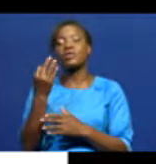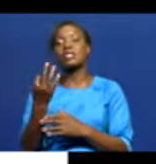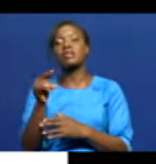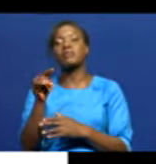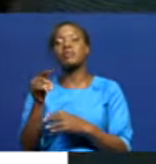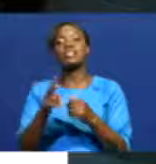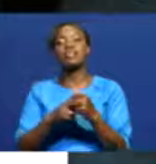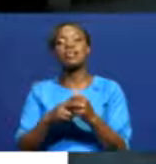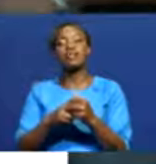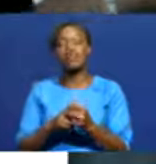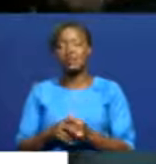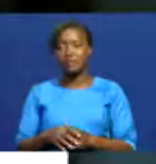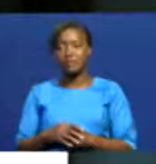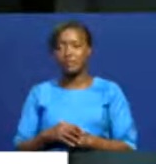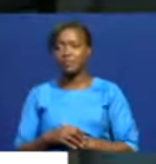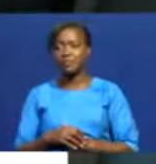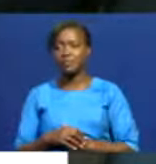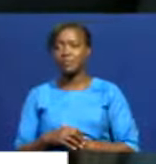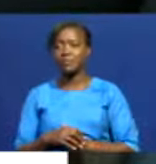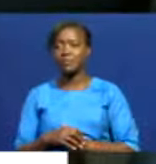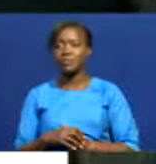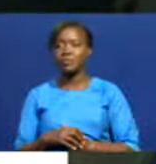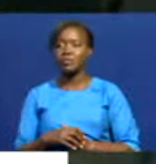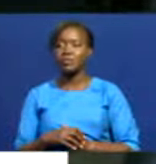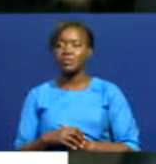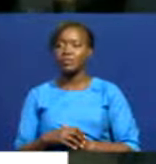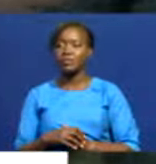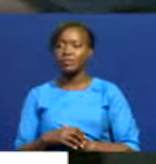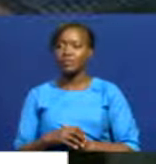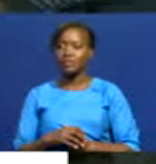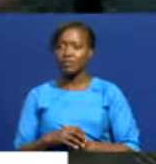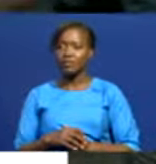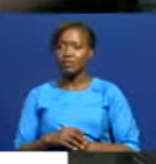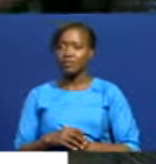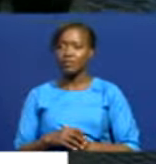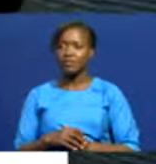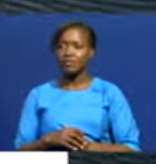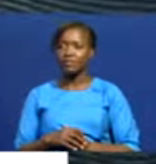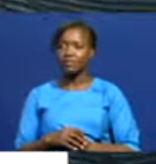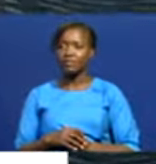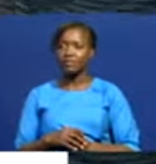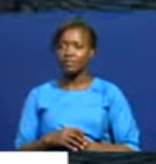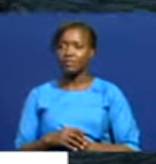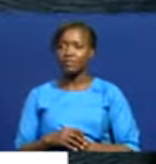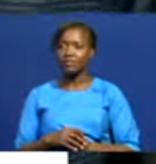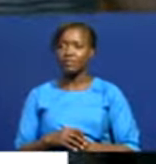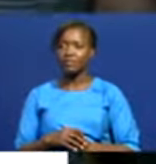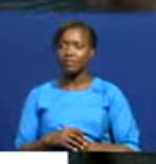103.7. Juni Karisa Mbele from Voi, Taita Taveta County.